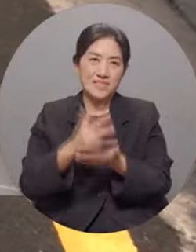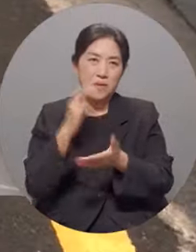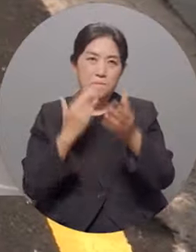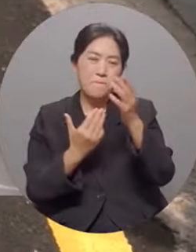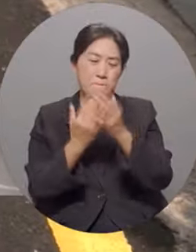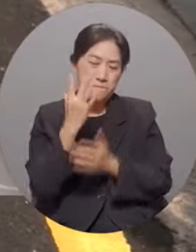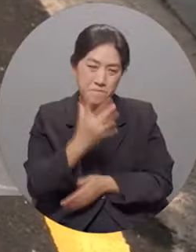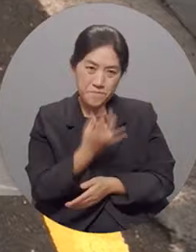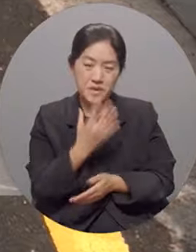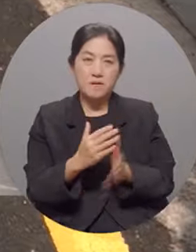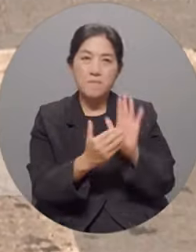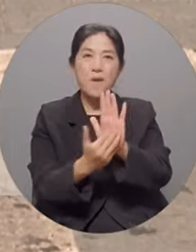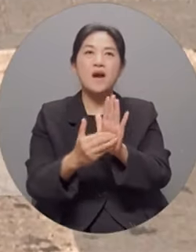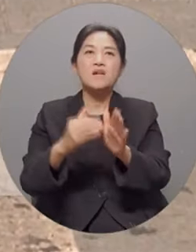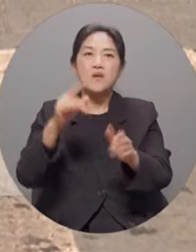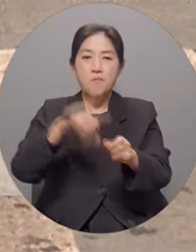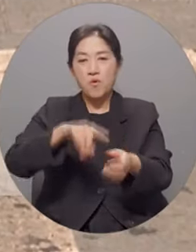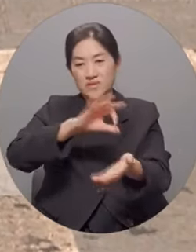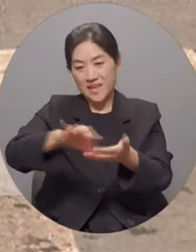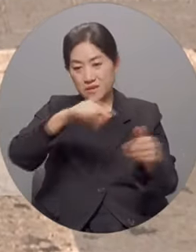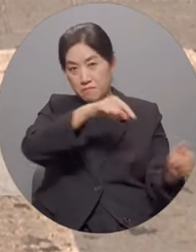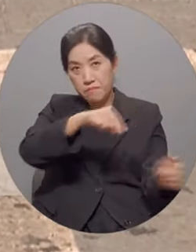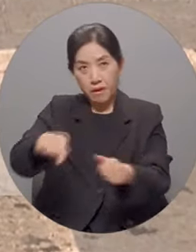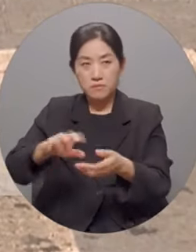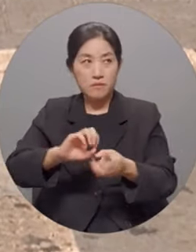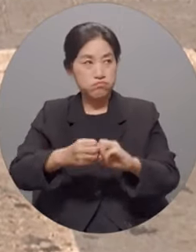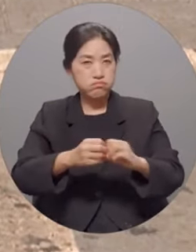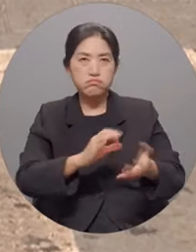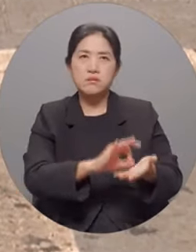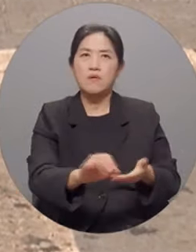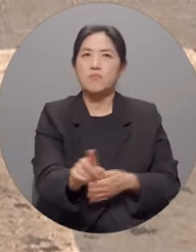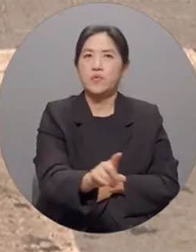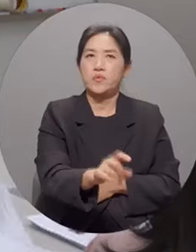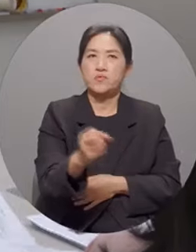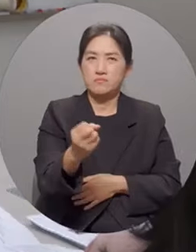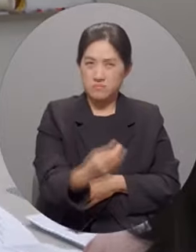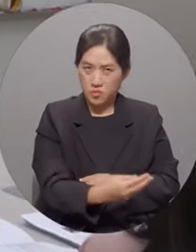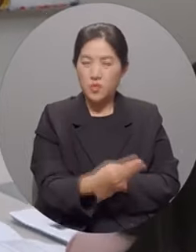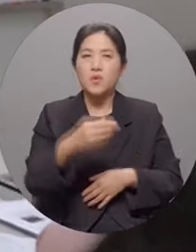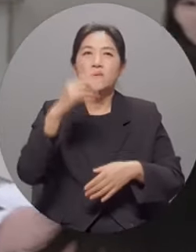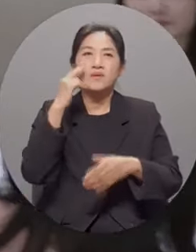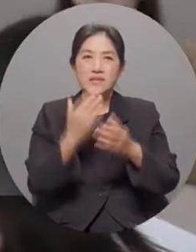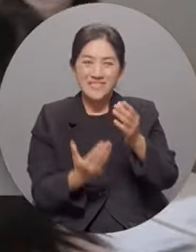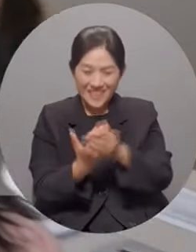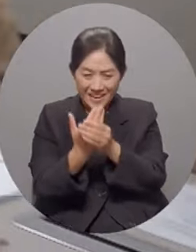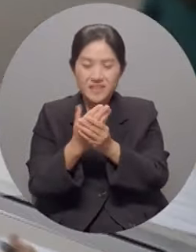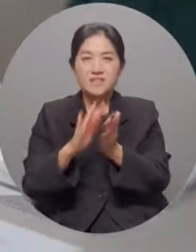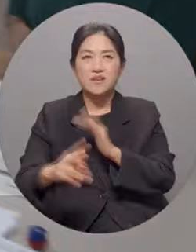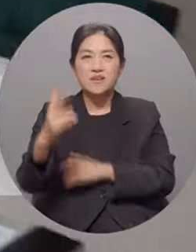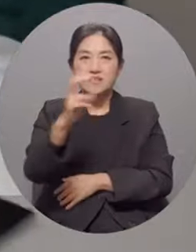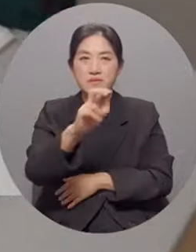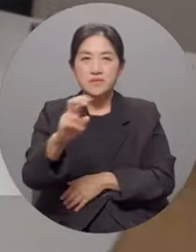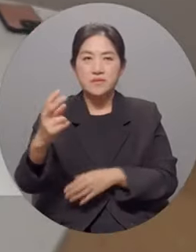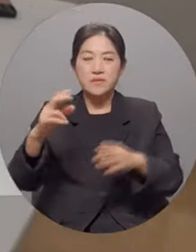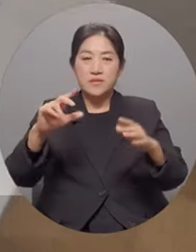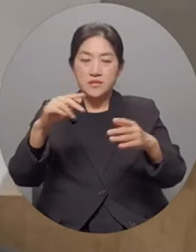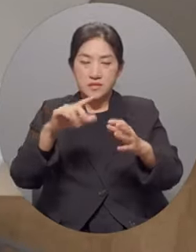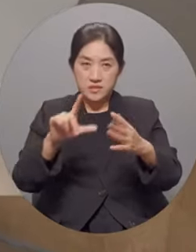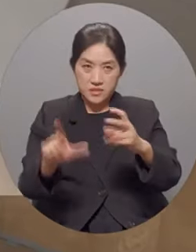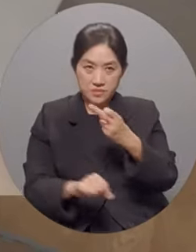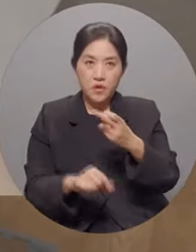쓰라는 세금이 엉뚱한 곳에 쓰인 대표적 사례입니다. 참사 직후인 2022년 12월 배분된